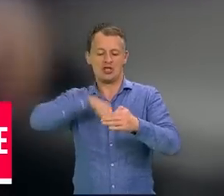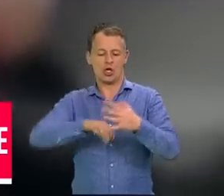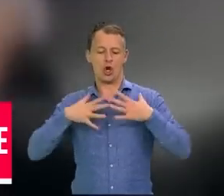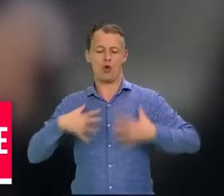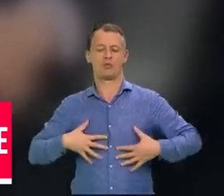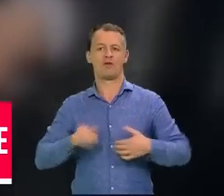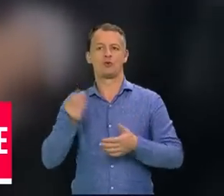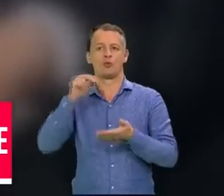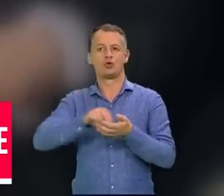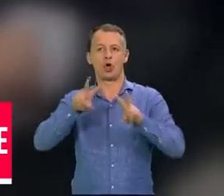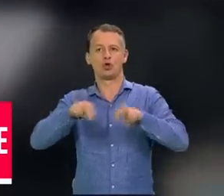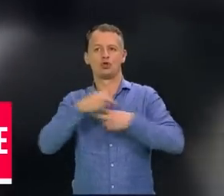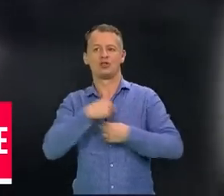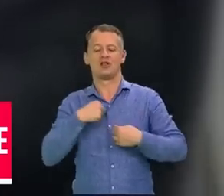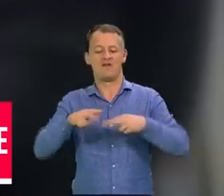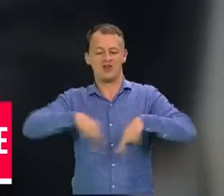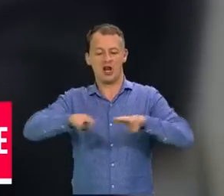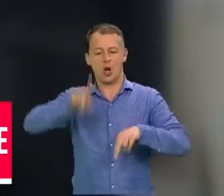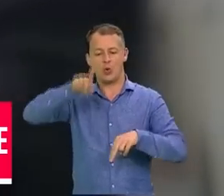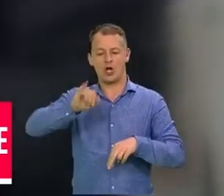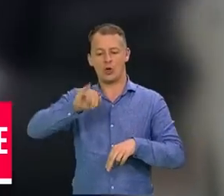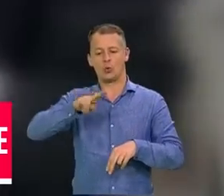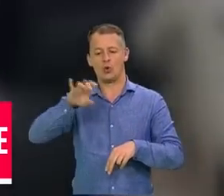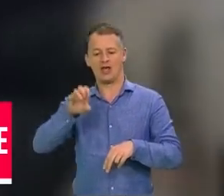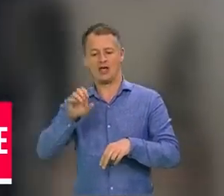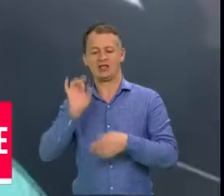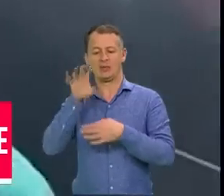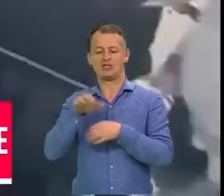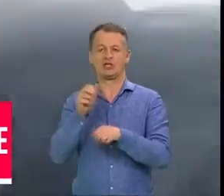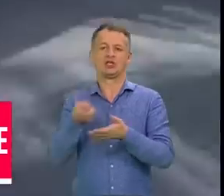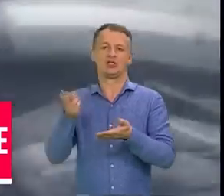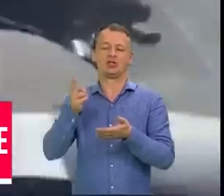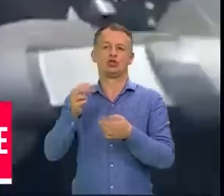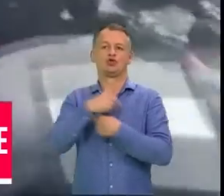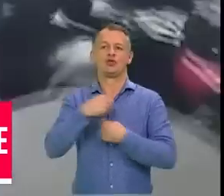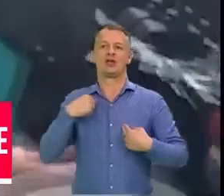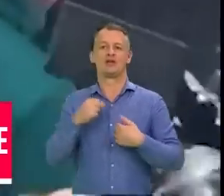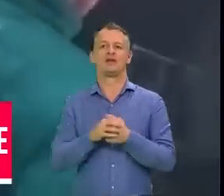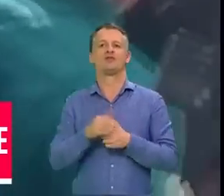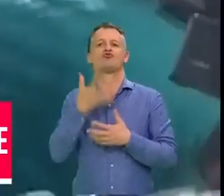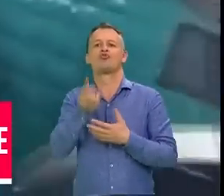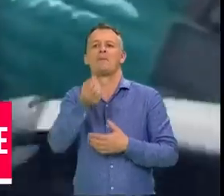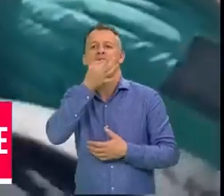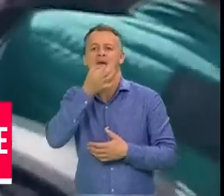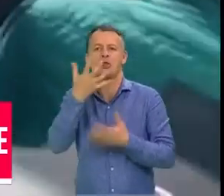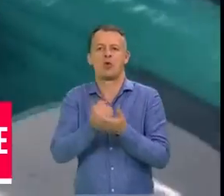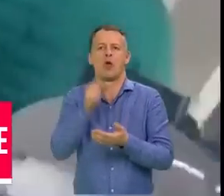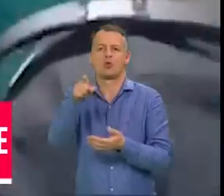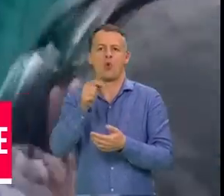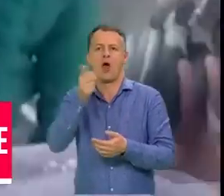plasată sub control judiciar, iar la finalul lunii iulie a fost trimisă în judecată. Ce medicamente luai, Ana? Nu am luat